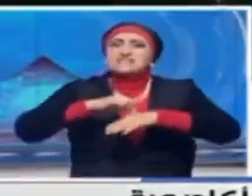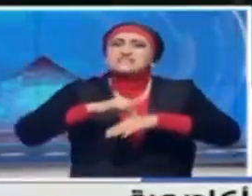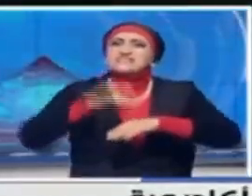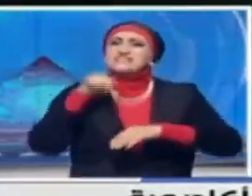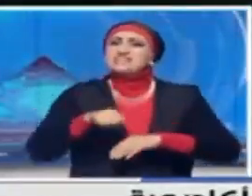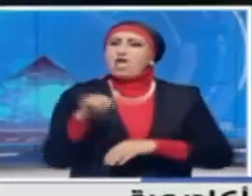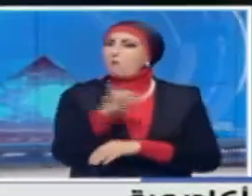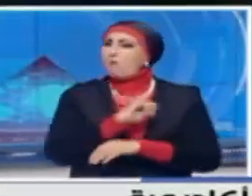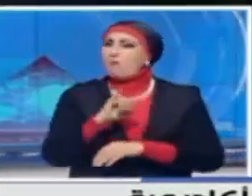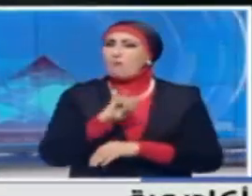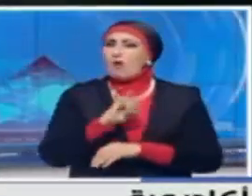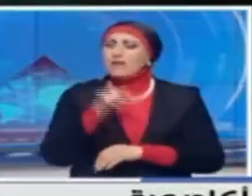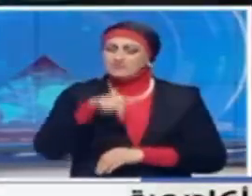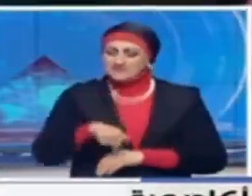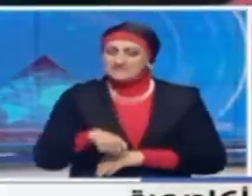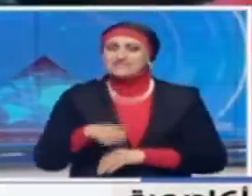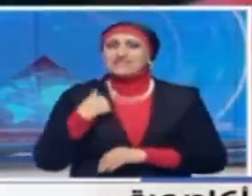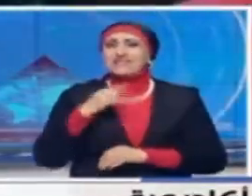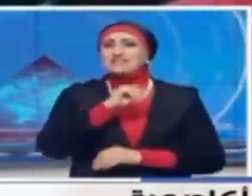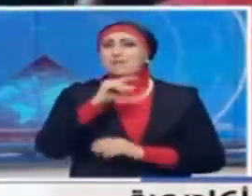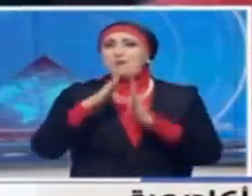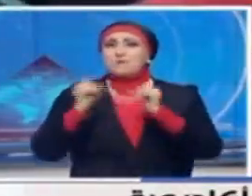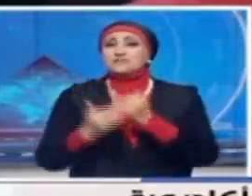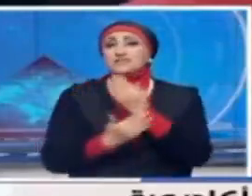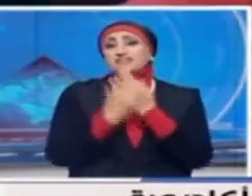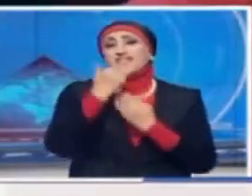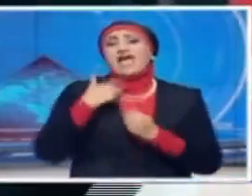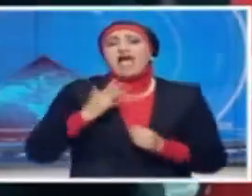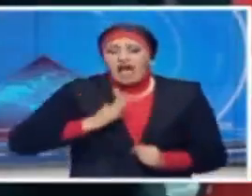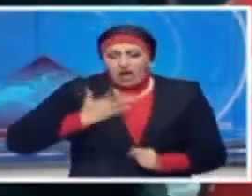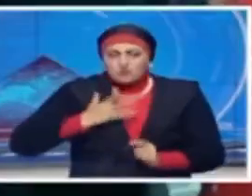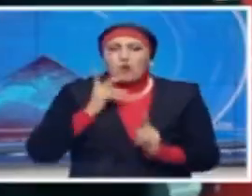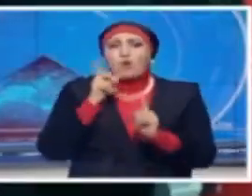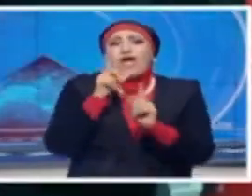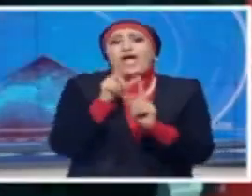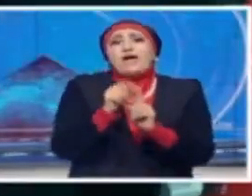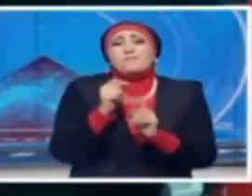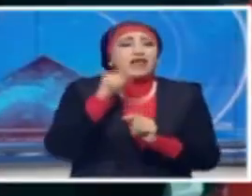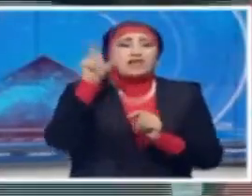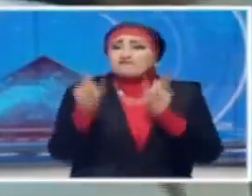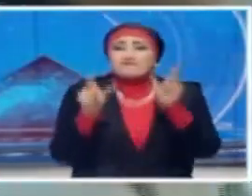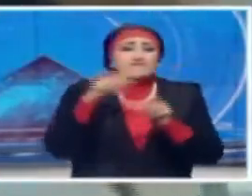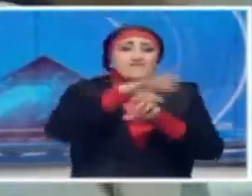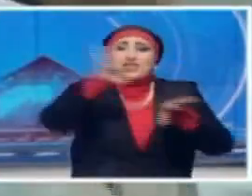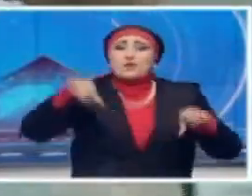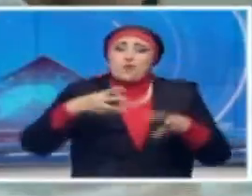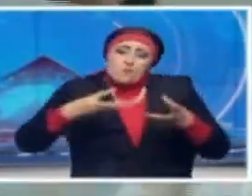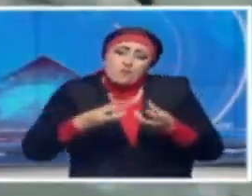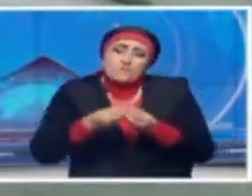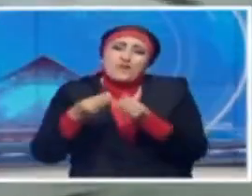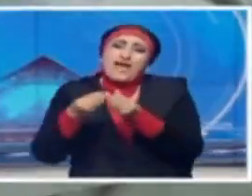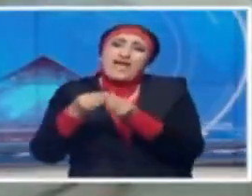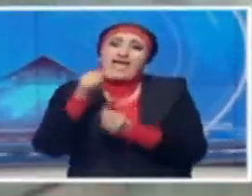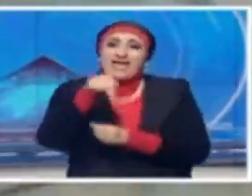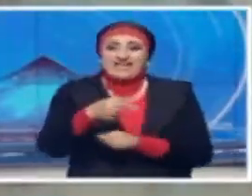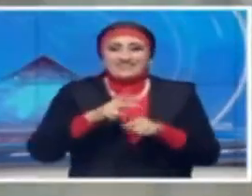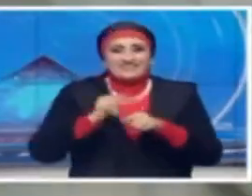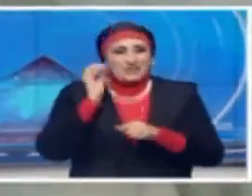سمة الجمهورية الجديدة. عندي أمل فيكم وبيكم،